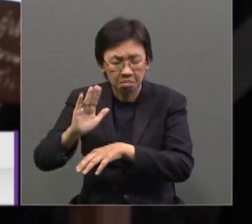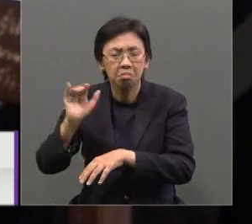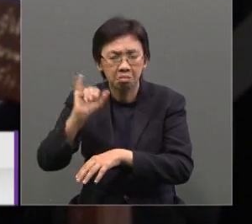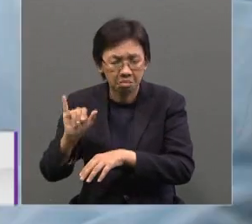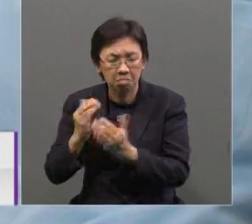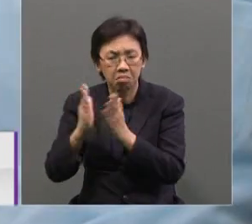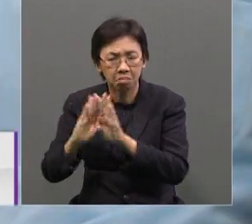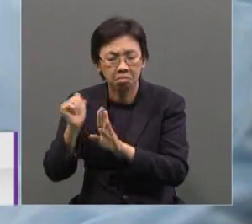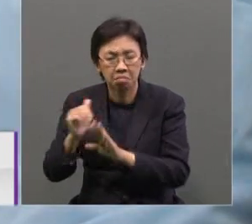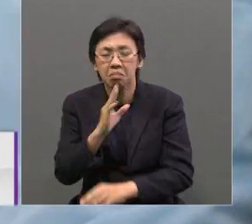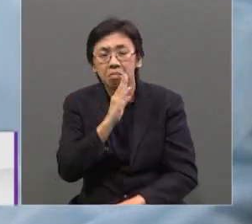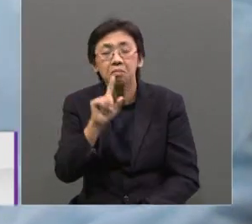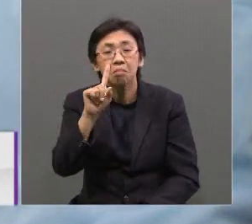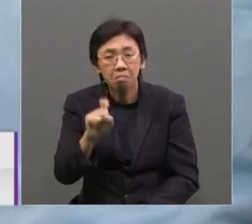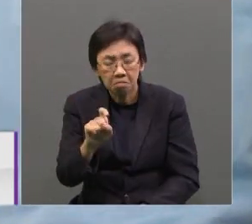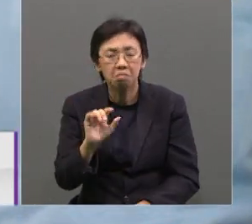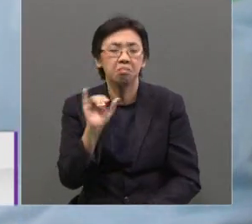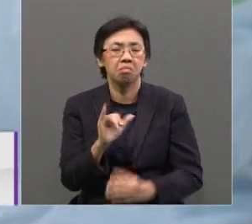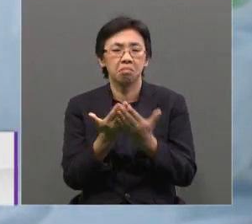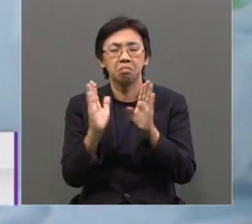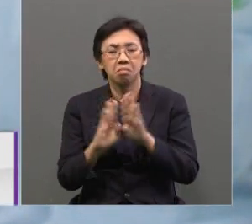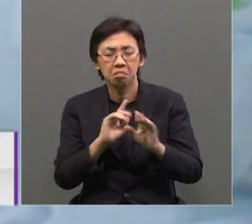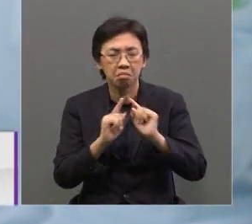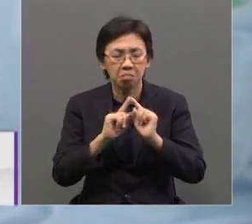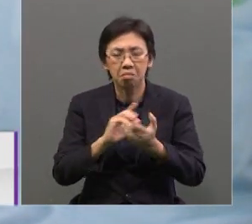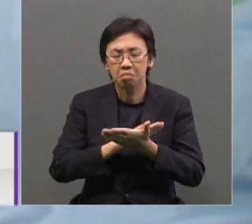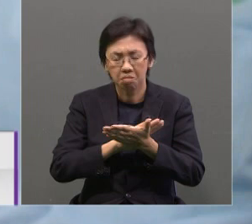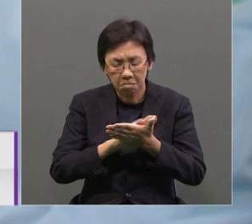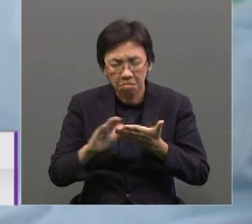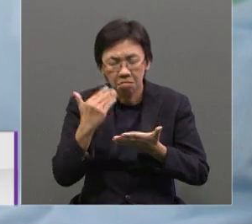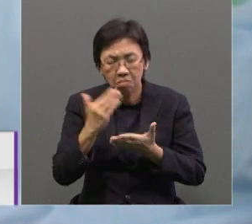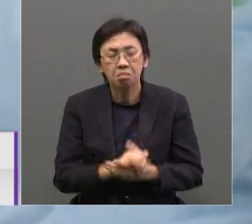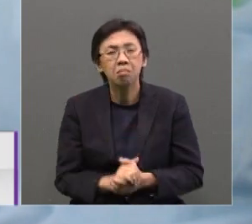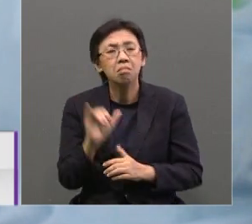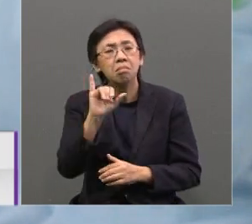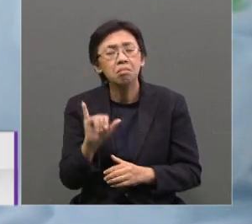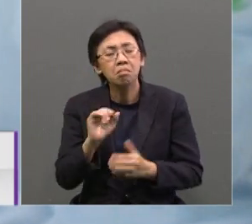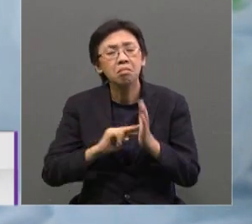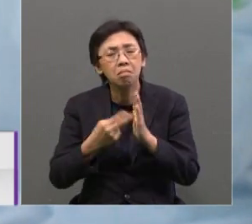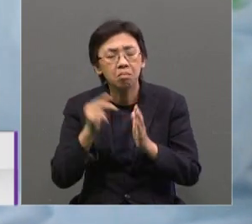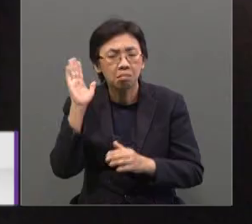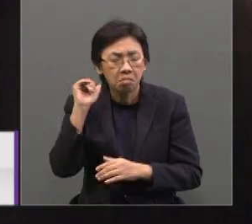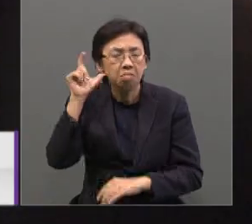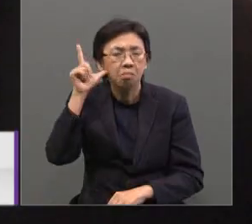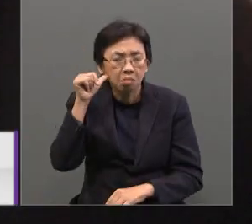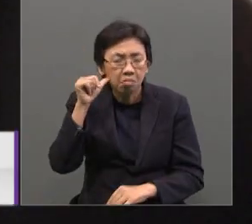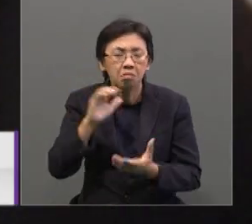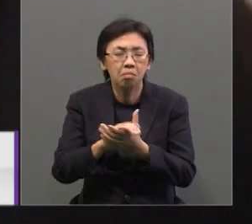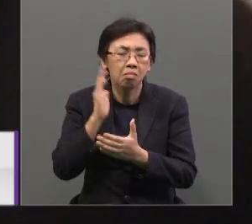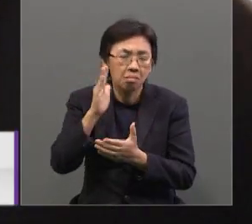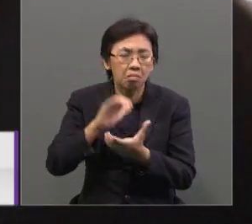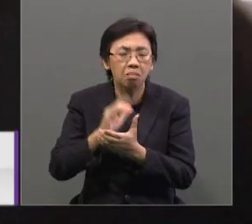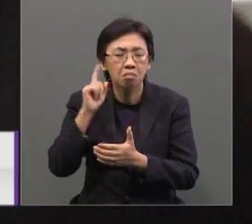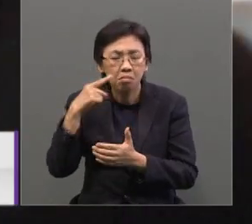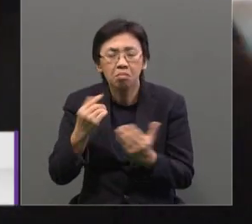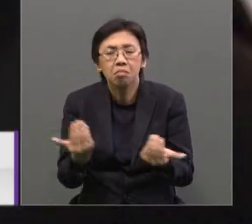รณีผู้เสียชีวิตนะคะก็คือต้องให้ญาติเนี่ยไปดำเนินการค่ะญาติในความหมายก็คือบิดามารดาสามีภรรย